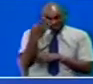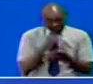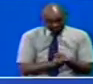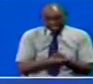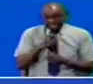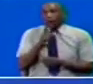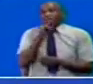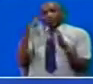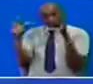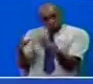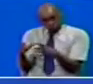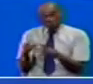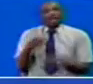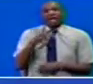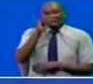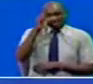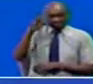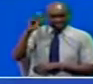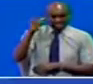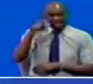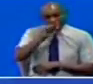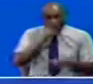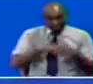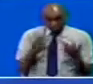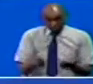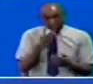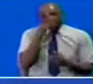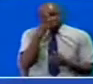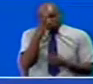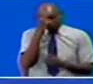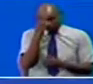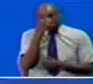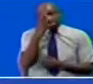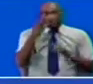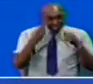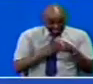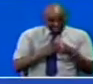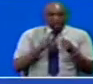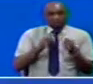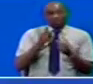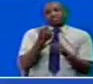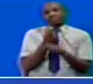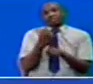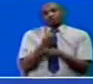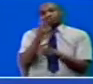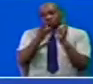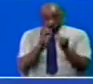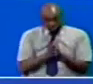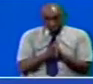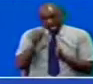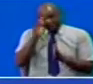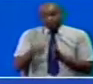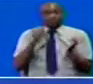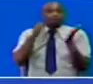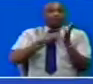Katika upande wa wanaume, Isaac Kipkoech aliandikisha muda wa dakika 49 sekunde 22. Daniel Muteti kutoka